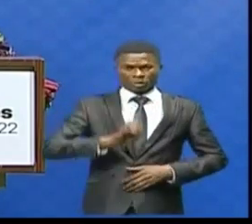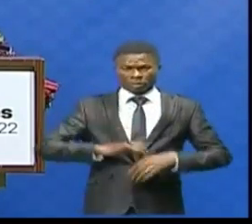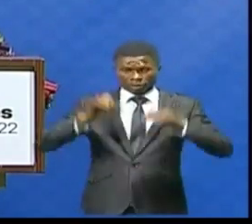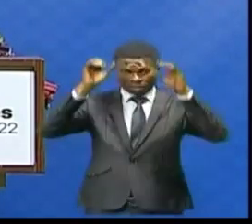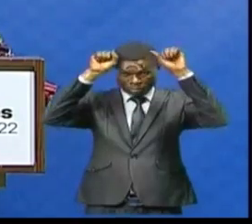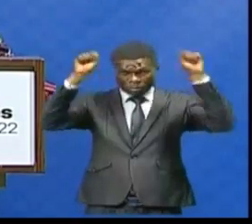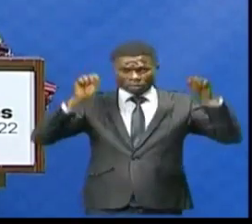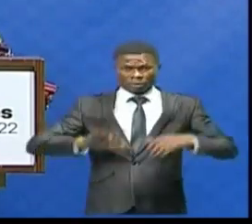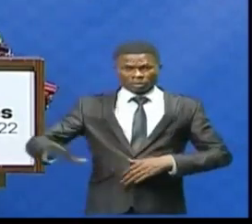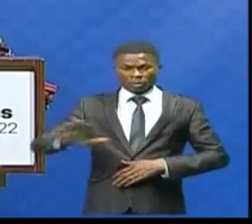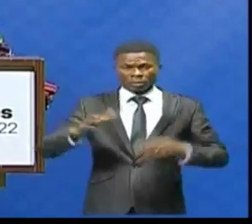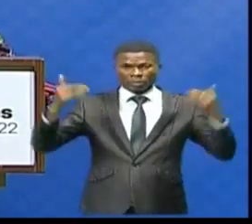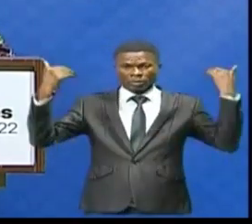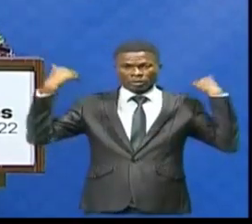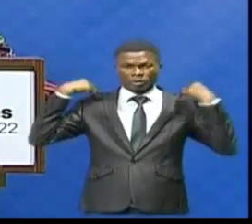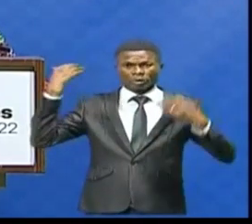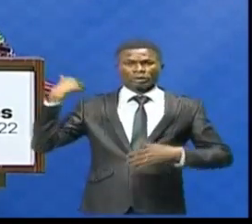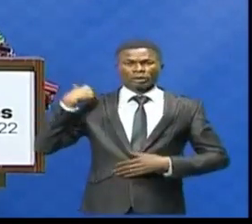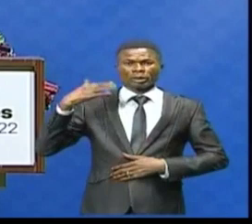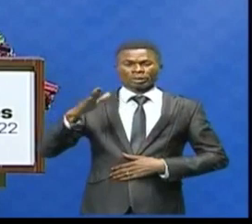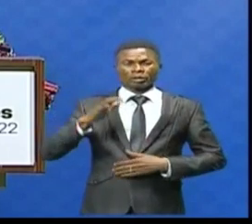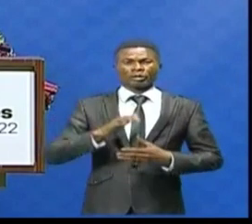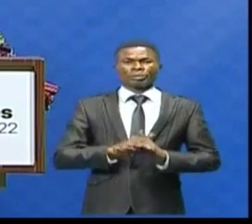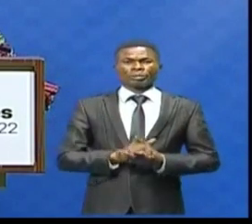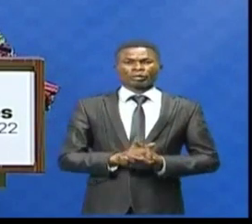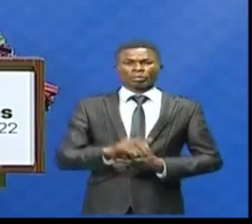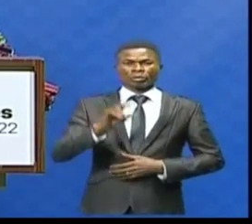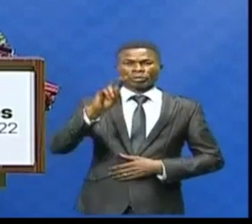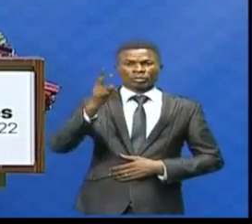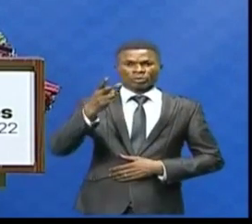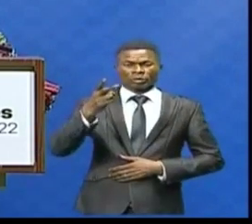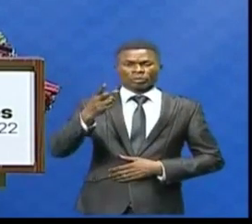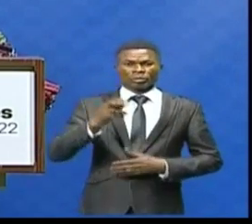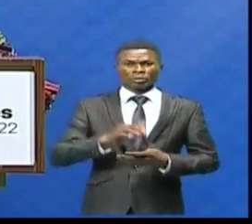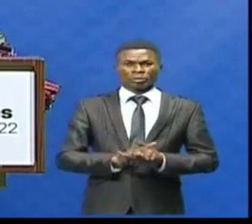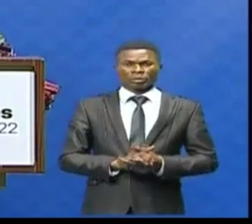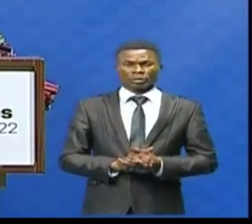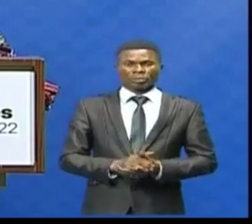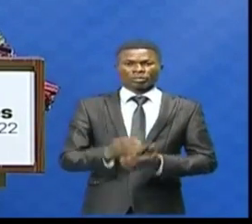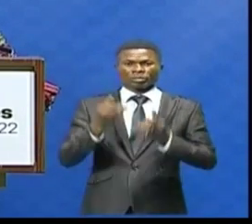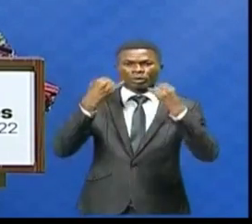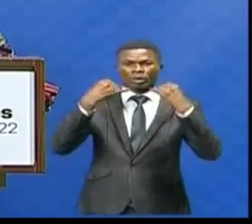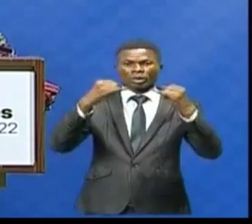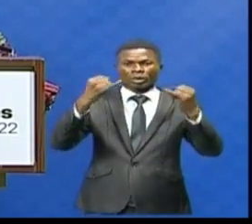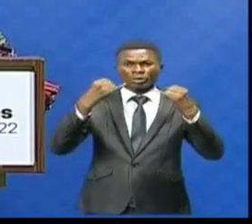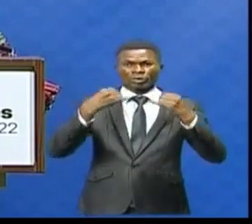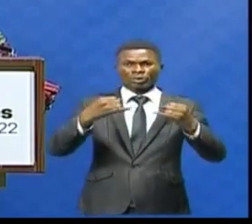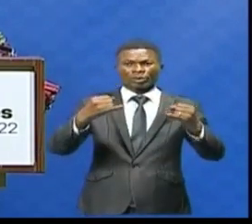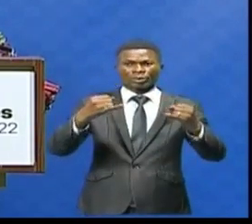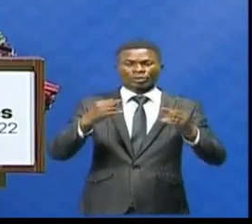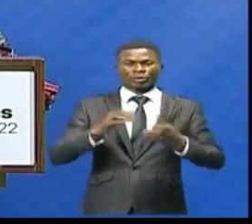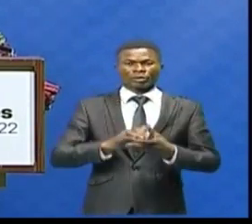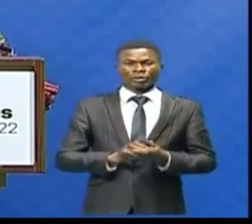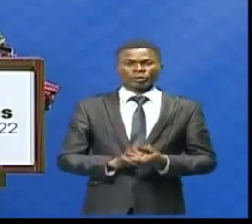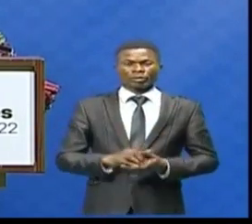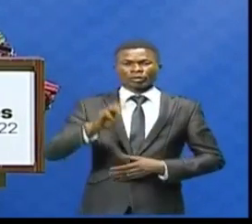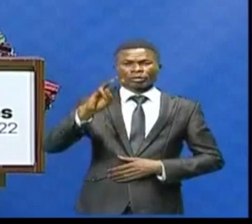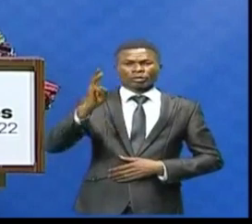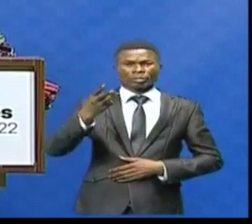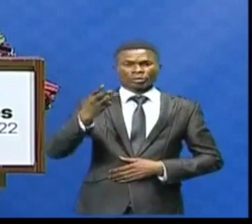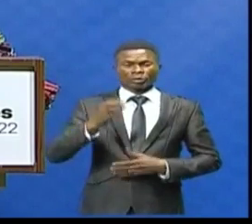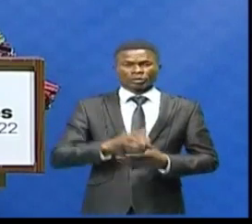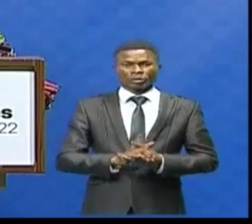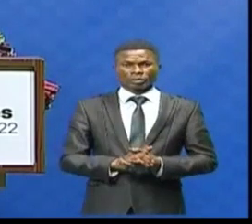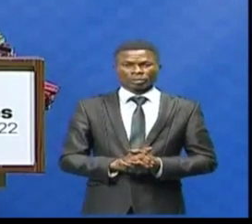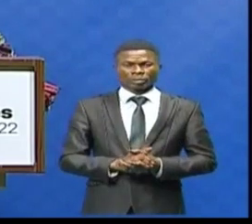Président de la République chef de l'État de points d'information 3